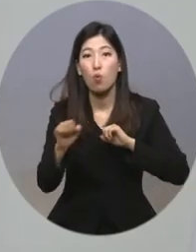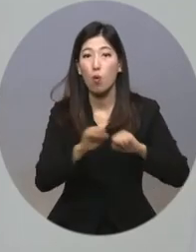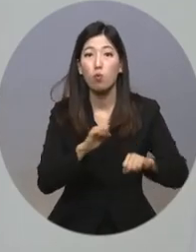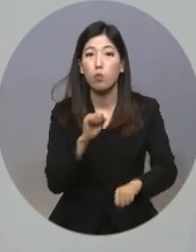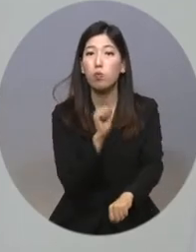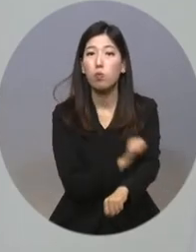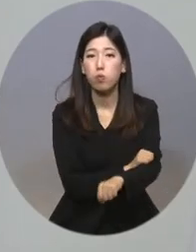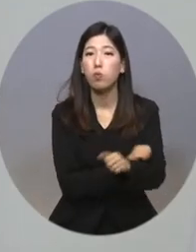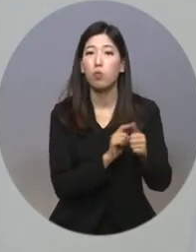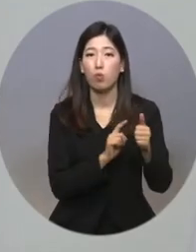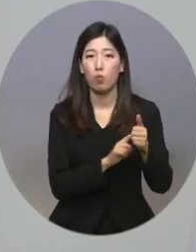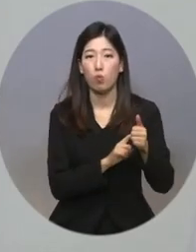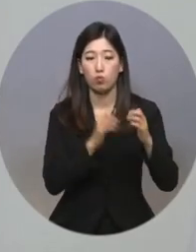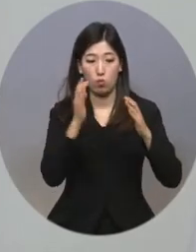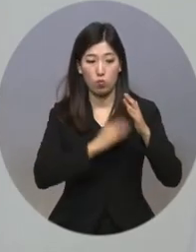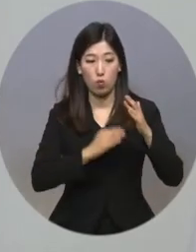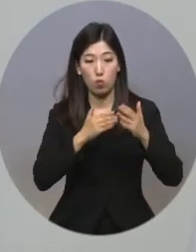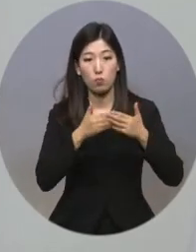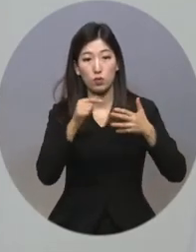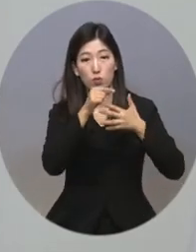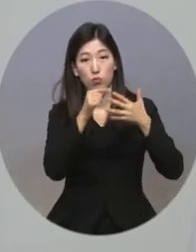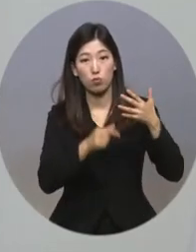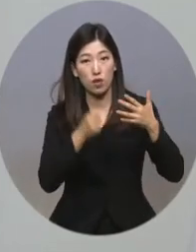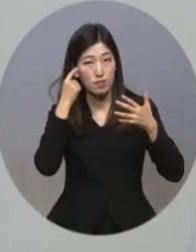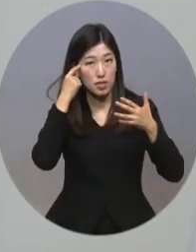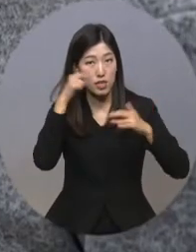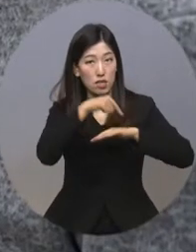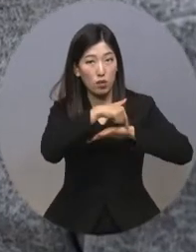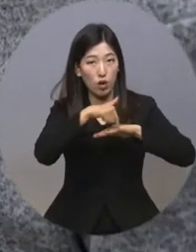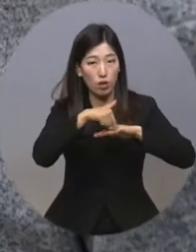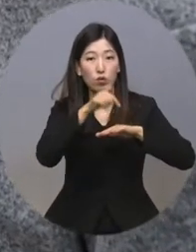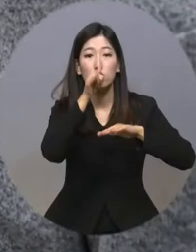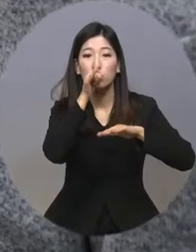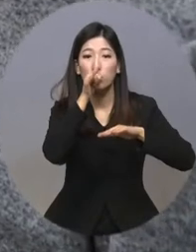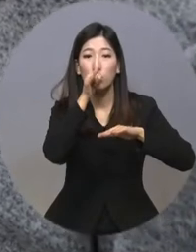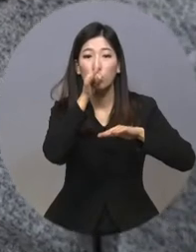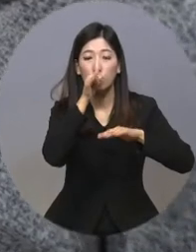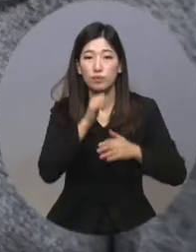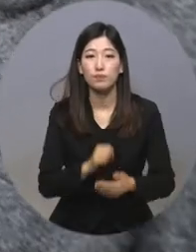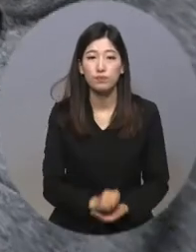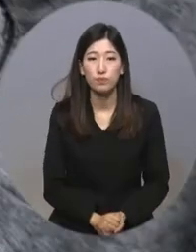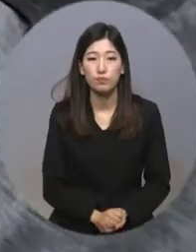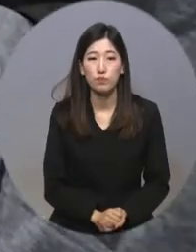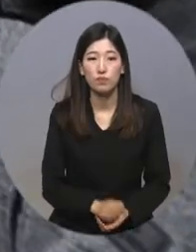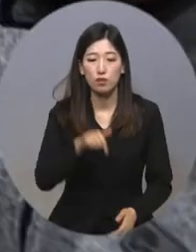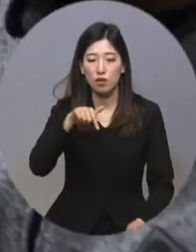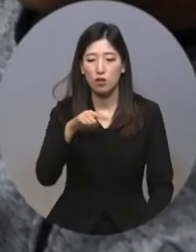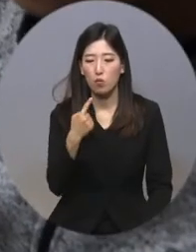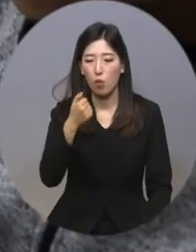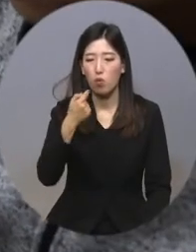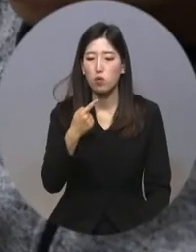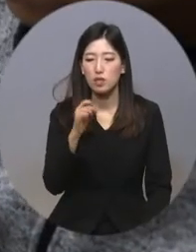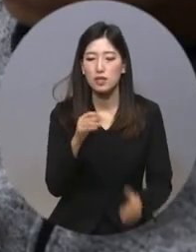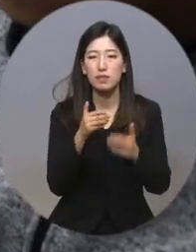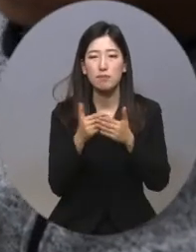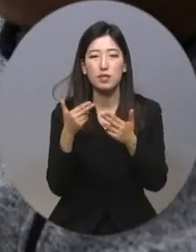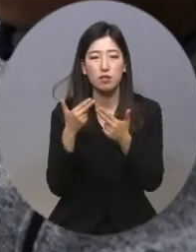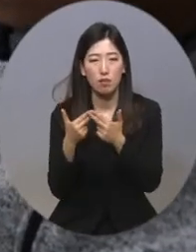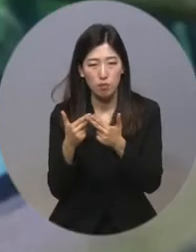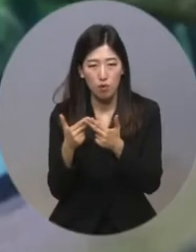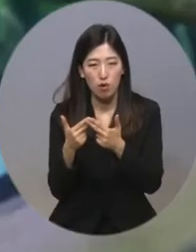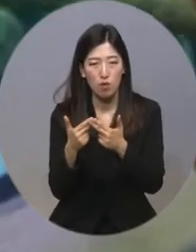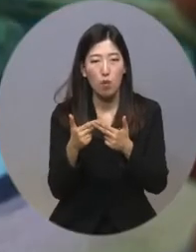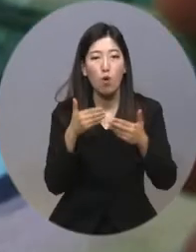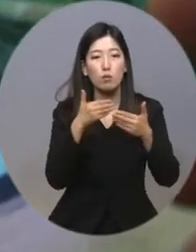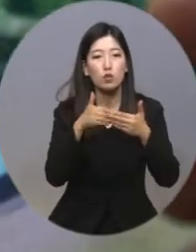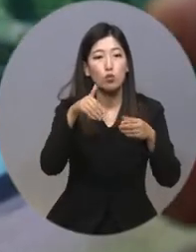공공 미술 프로그램 기획 진행을 하면서 수요사생회, 고흥미협, 인천 민예총 회원